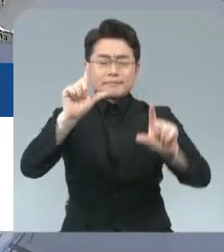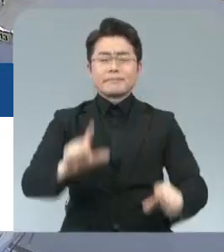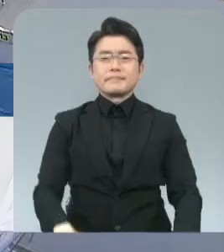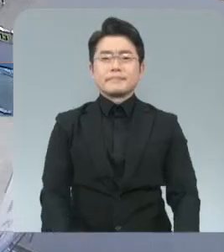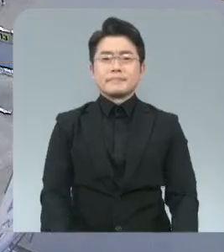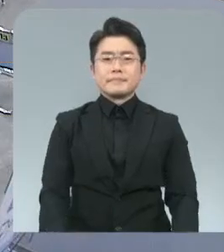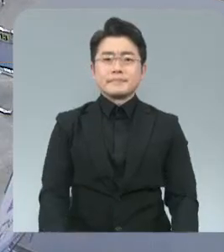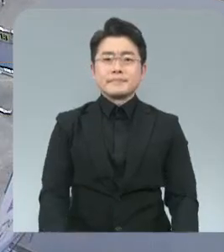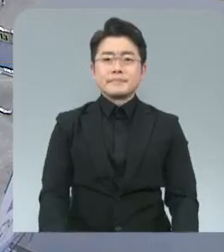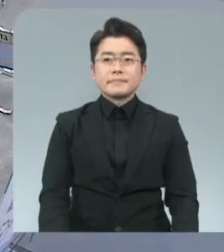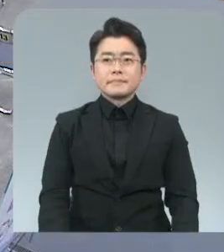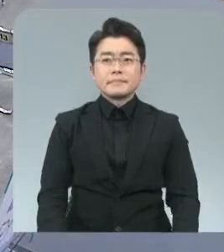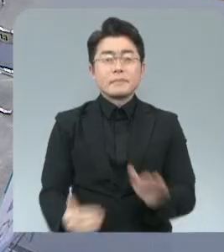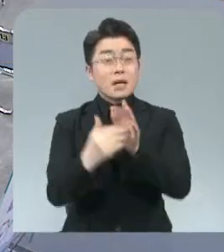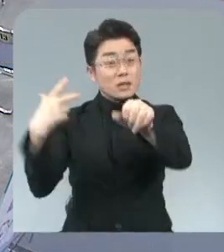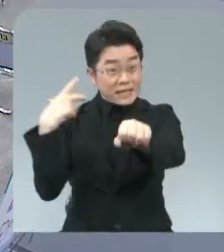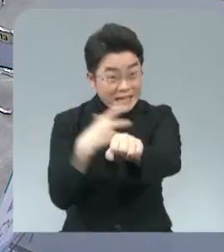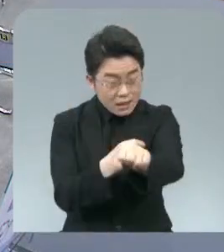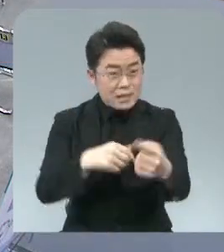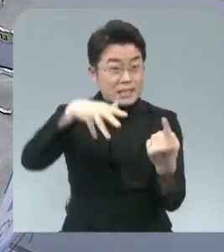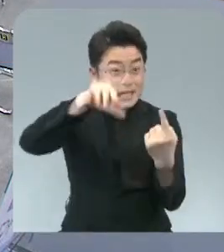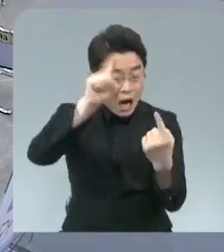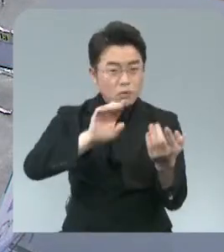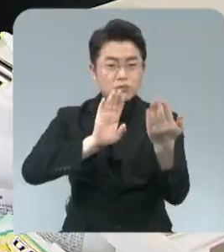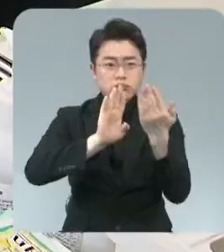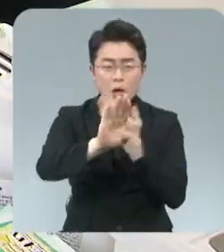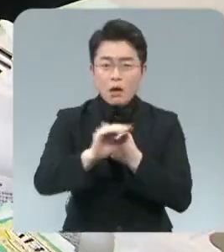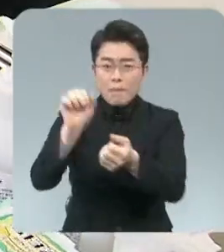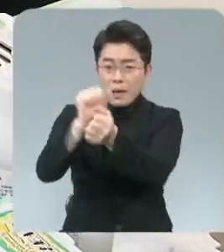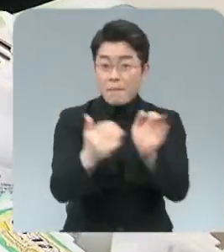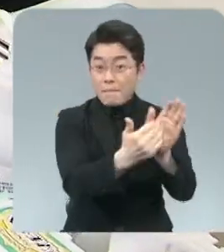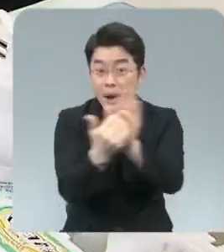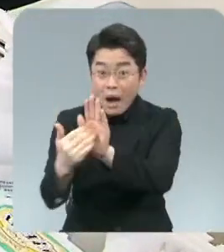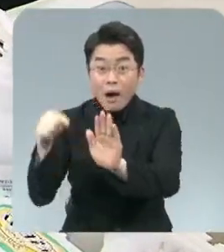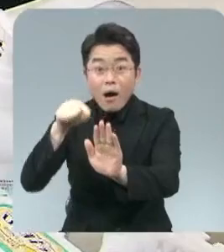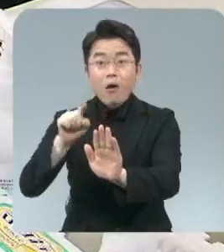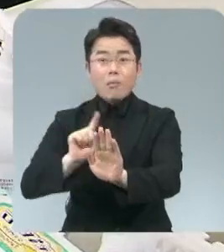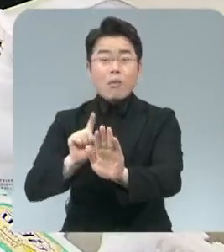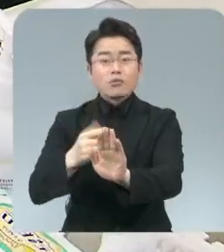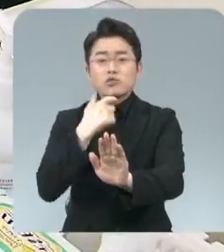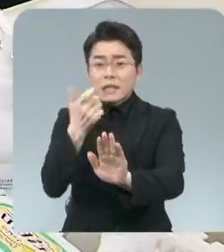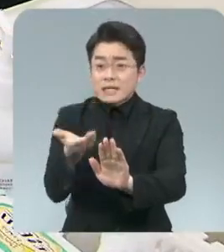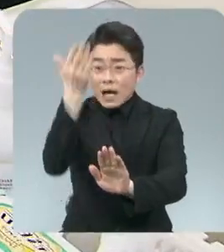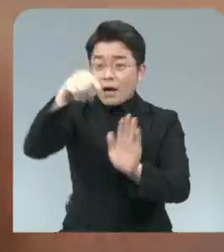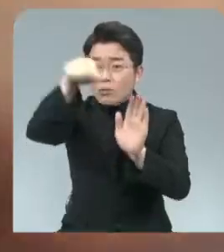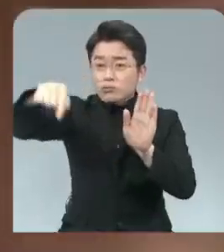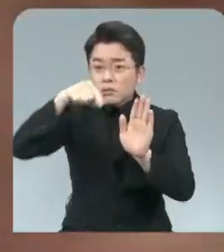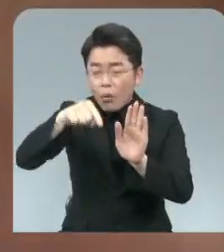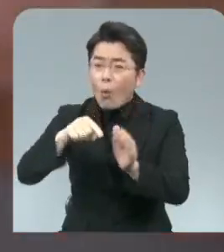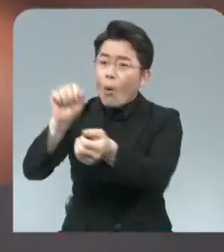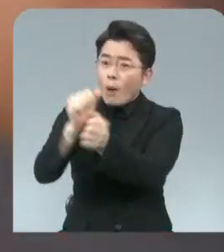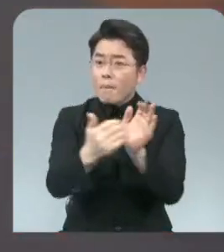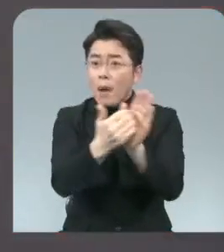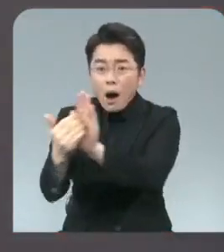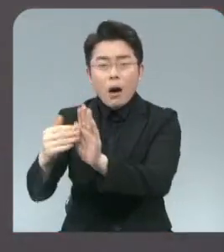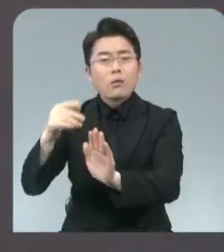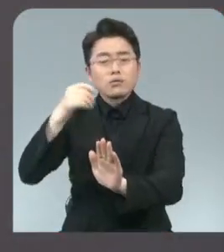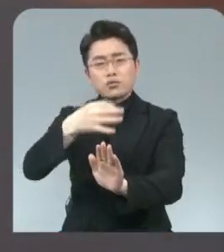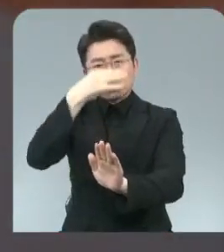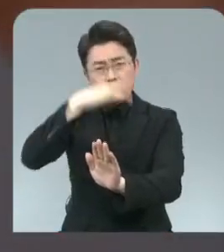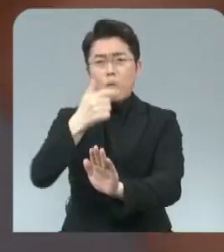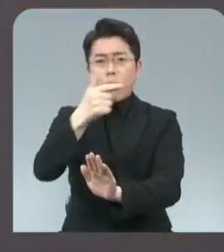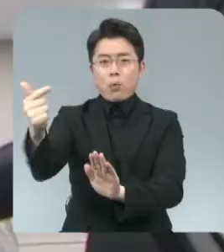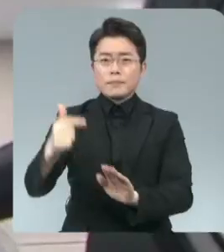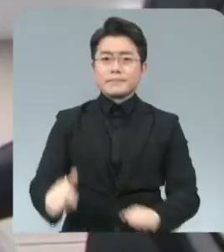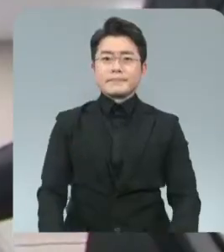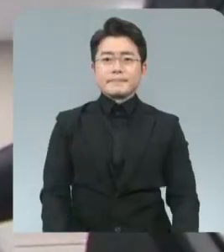않았습니다. 백신 1회 접종 후 감염 예방 효과는 치명률이 높은 60대 이상에서 훨씬 더 뛰어난 것으로